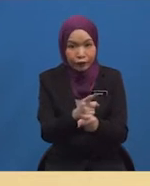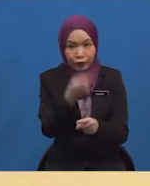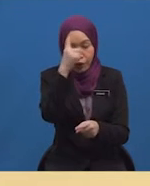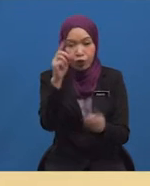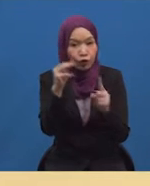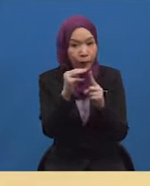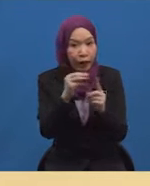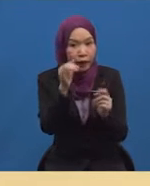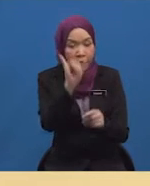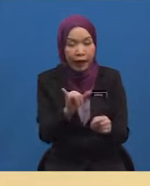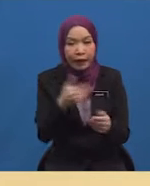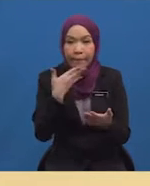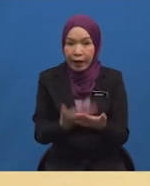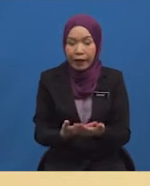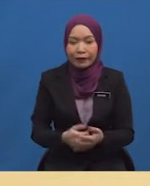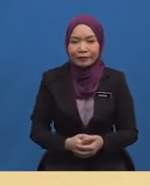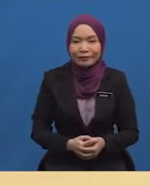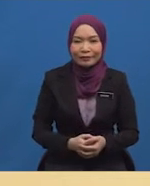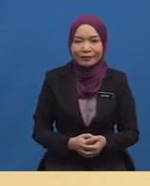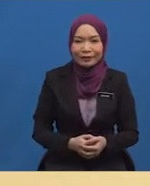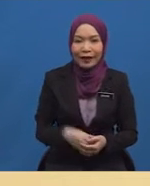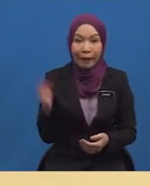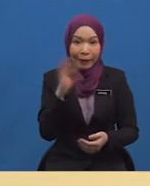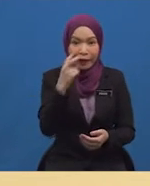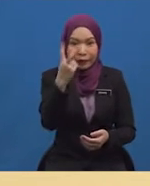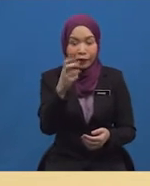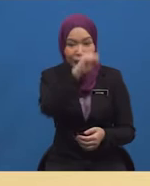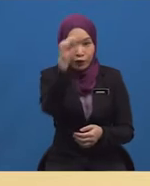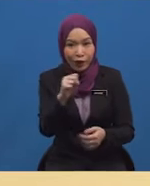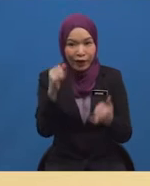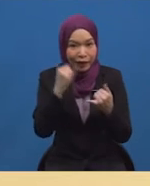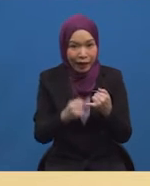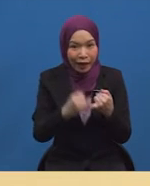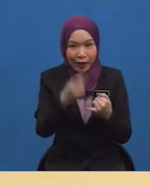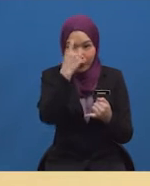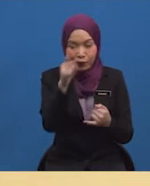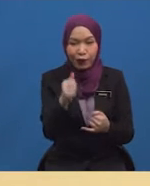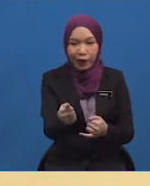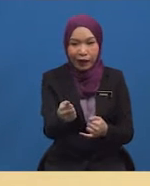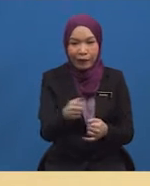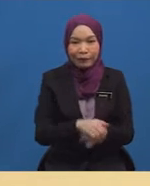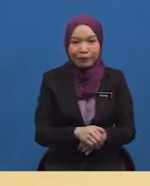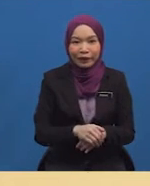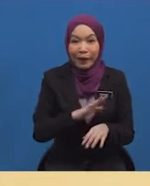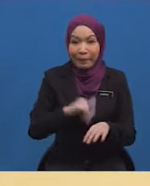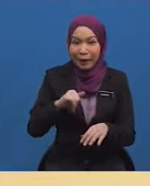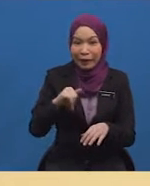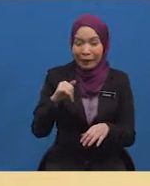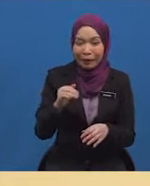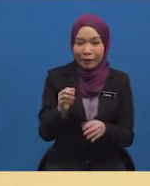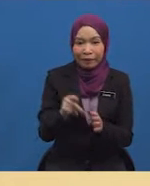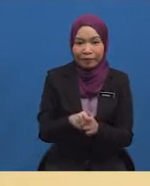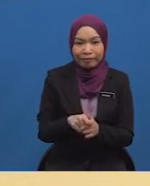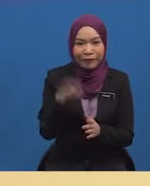buat anda. Okey murid-murid, lihat soalan terakhir untuk anda. Pada pendapat anda, apakah